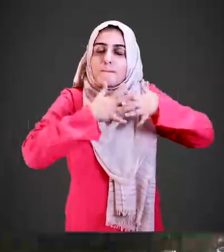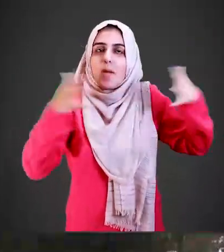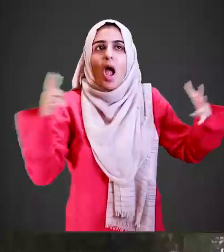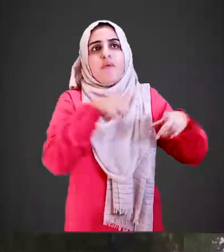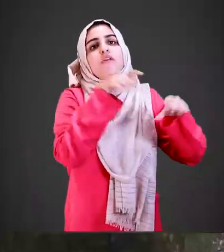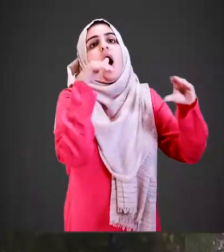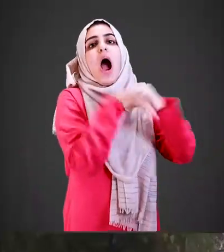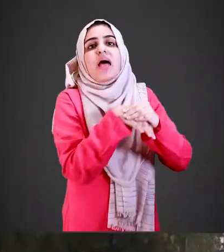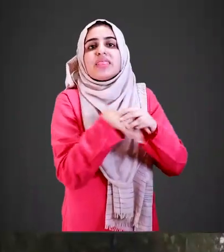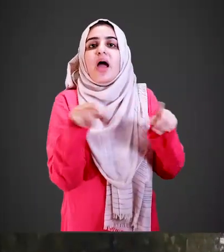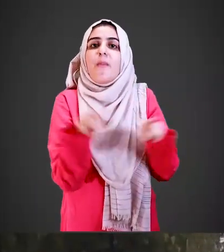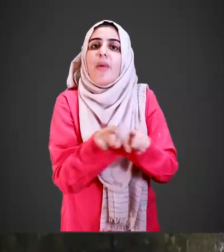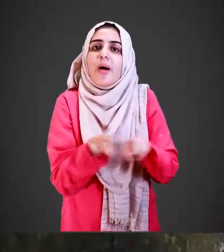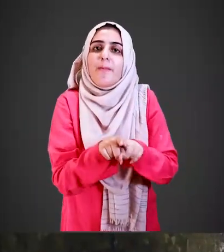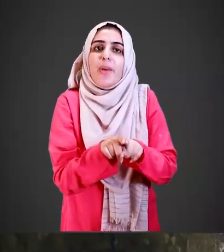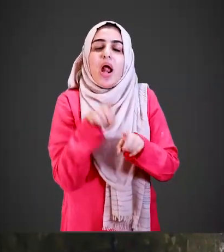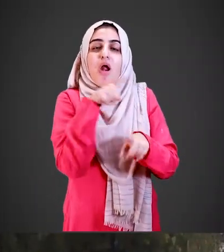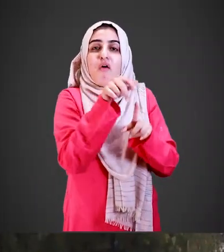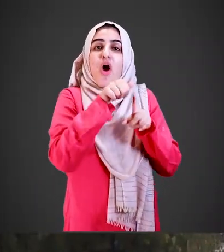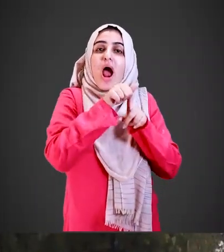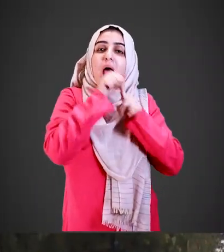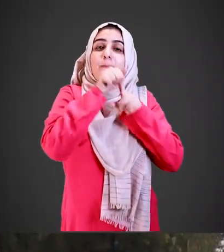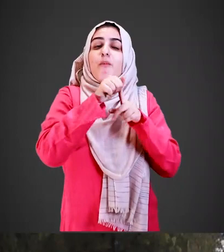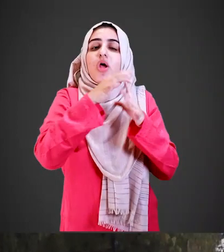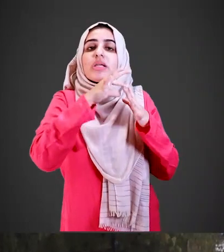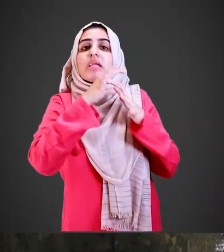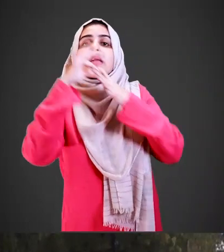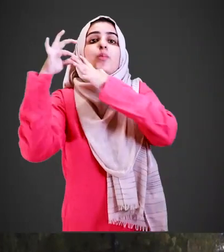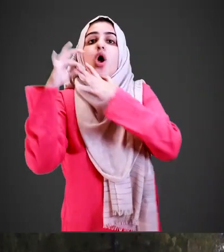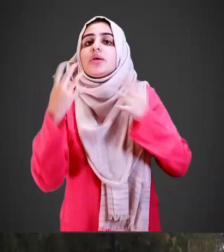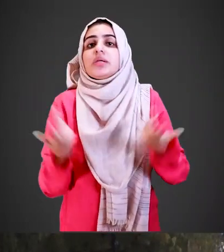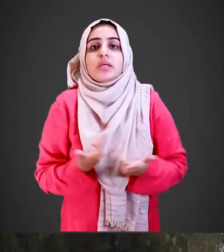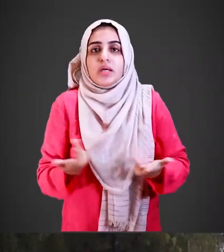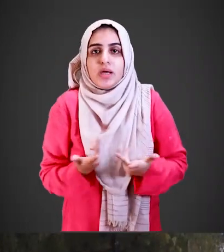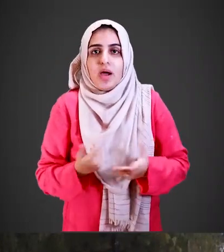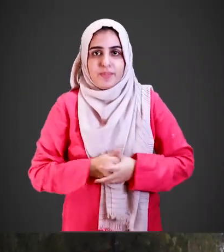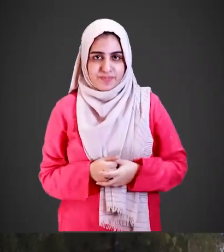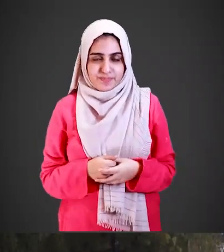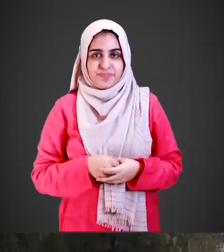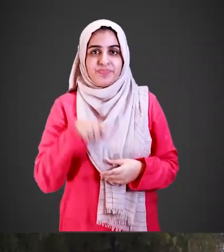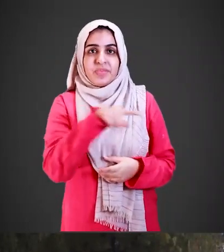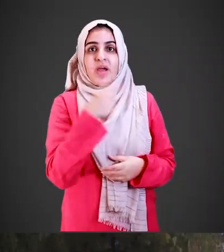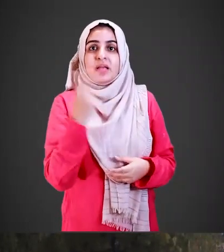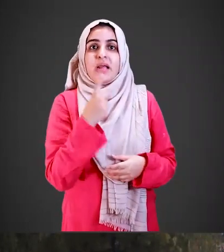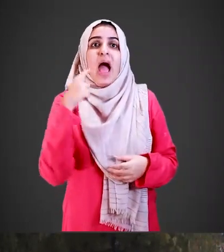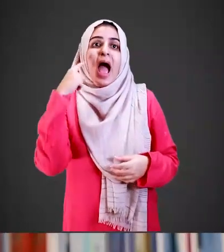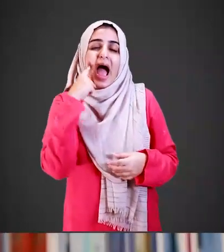अंदर हमारी मेन एक ख़ास एक इक्वेशन आ जाती है जिसको हम कहते हैं